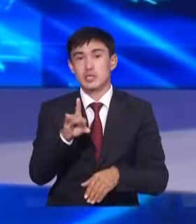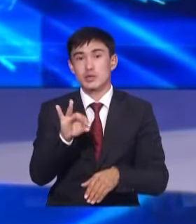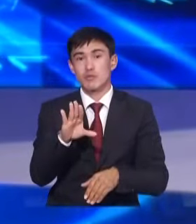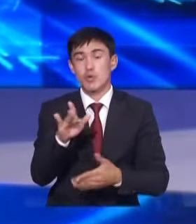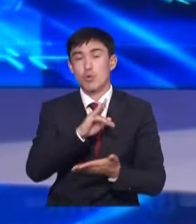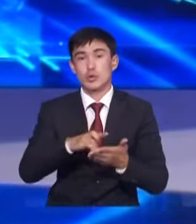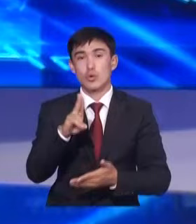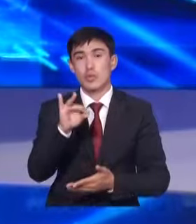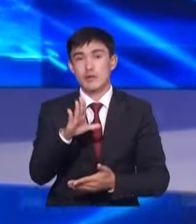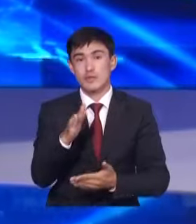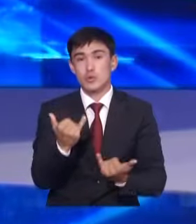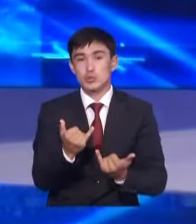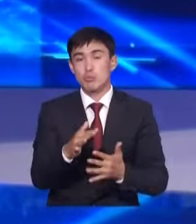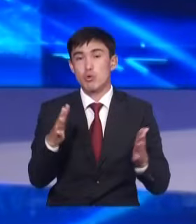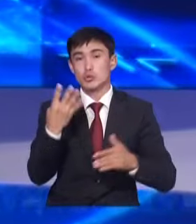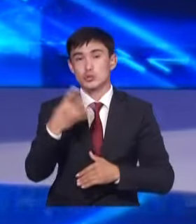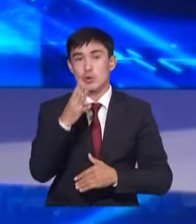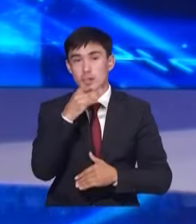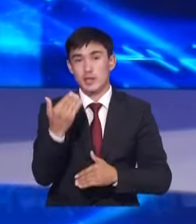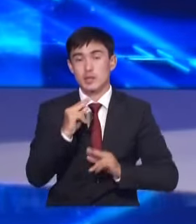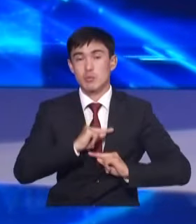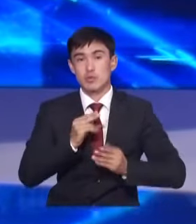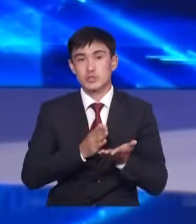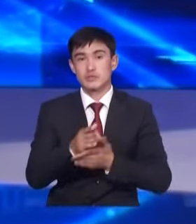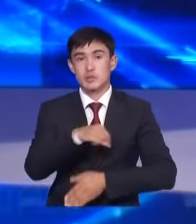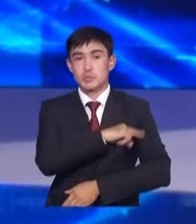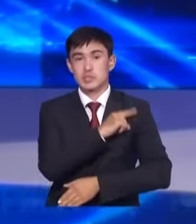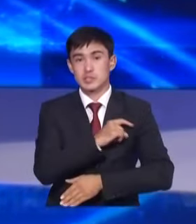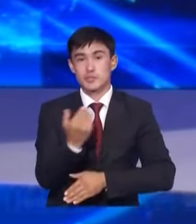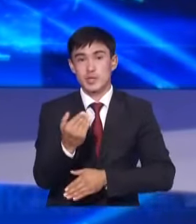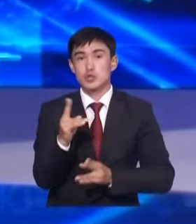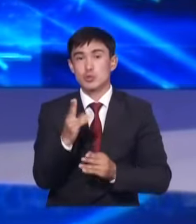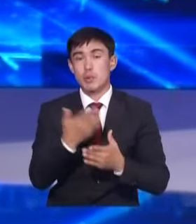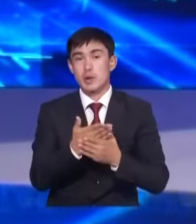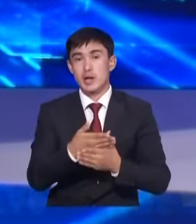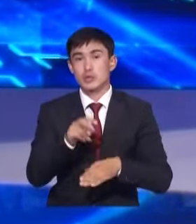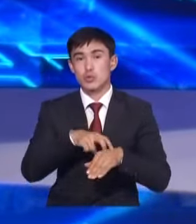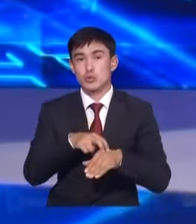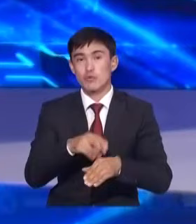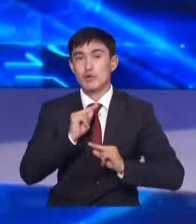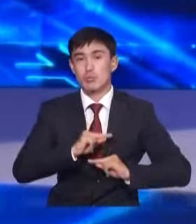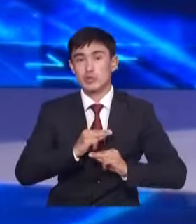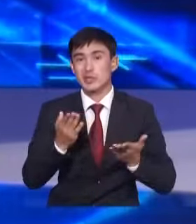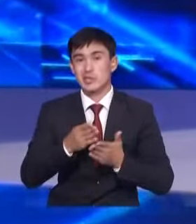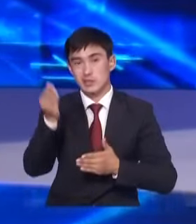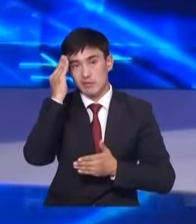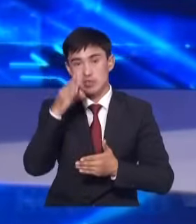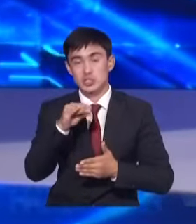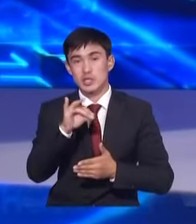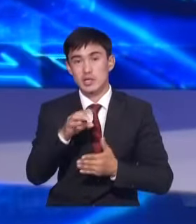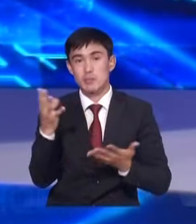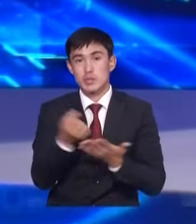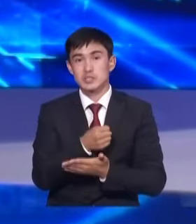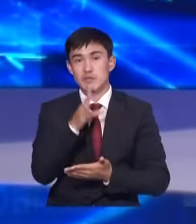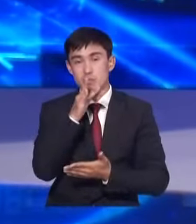Картекова из города Кунаев. Вот уже более 40 лет она работает в сфере медицины. Что помогает доктору в ее работе и какие навыки Жанар